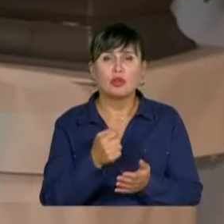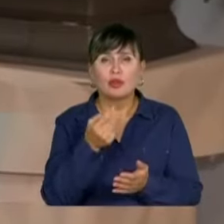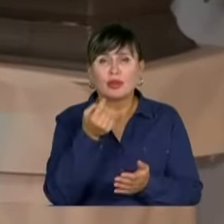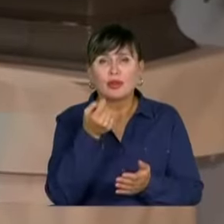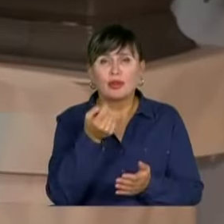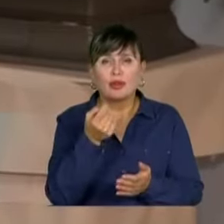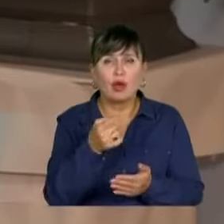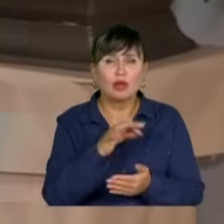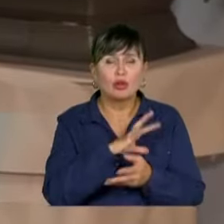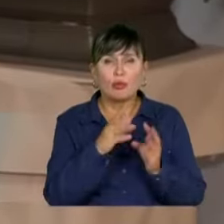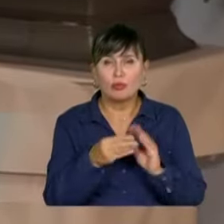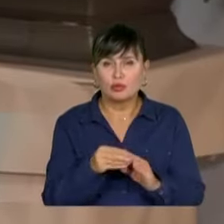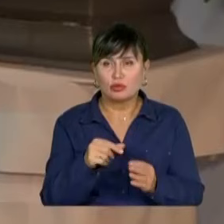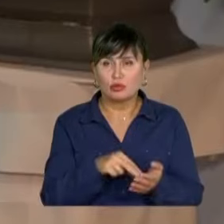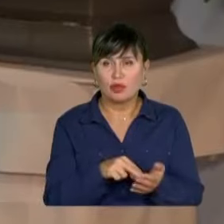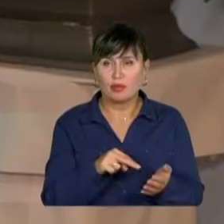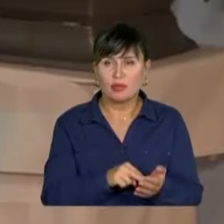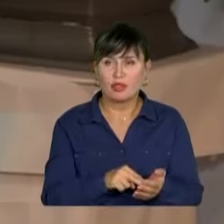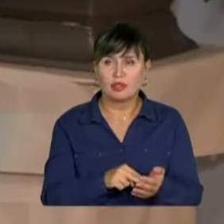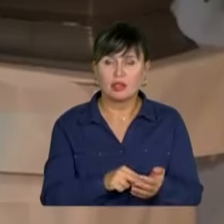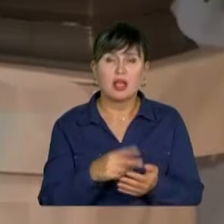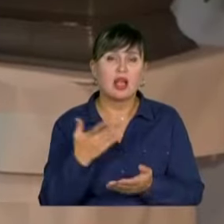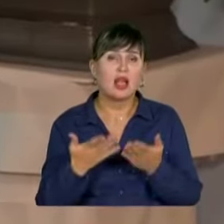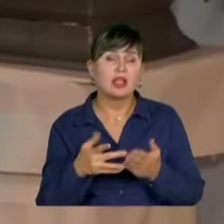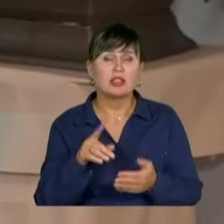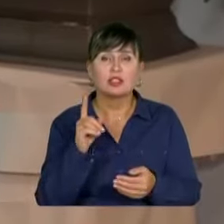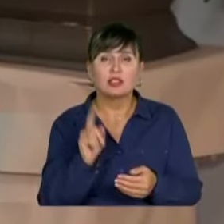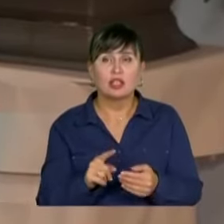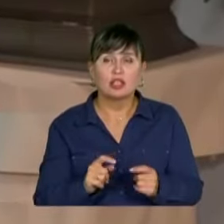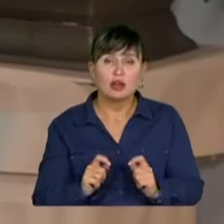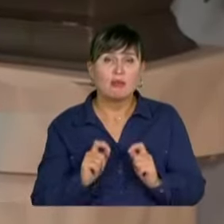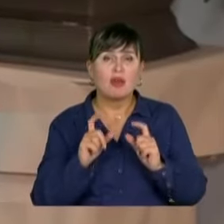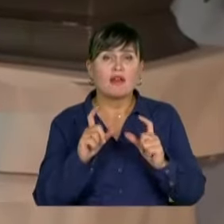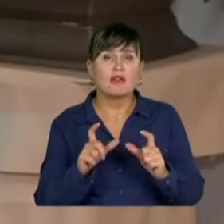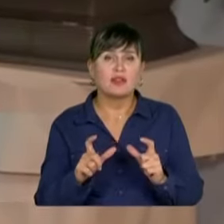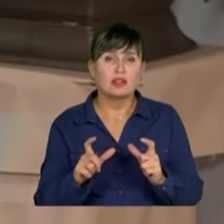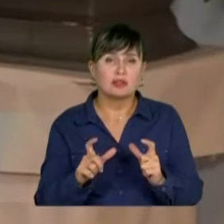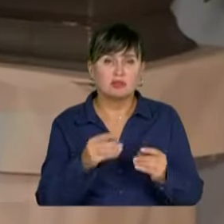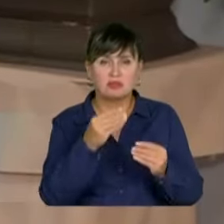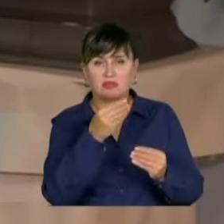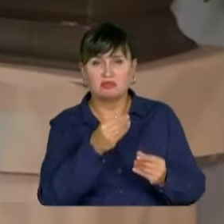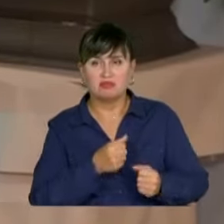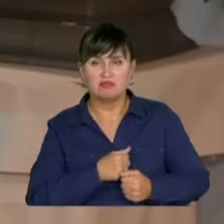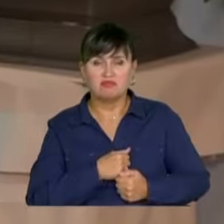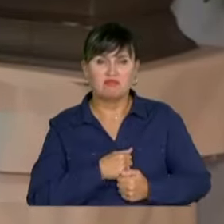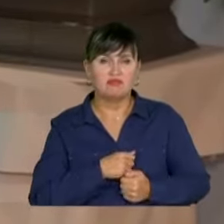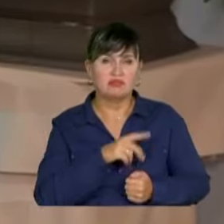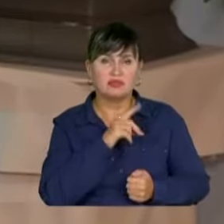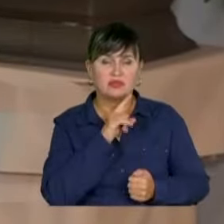от общей стоимости. То есть, если даже он повысится, он никак не отразится на цене, скажем так,